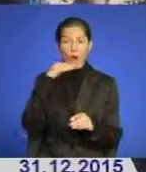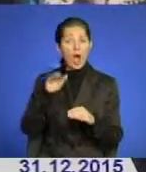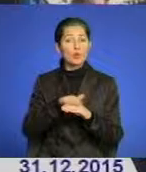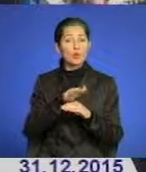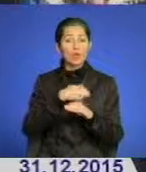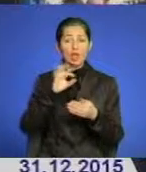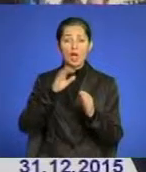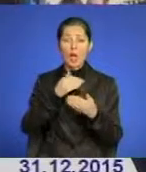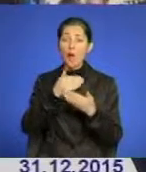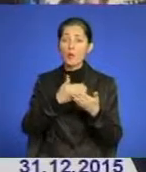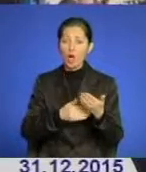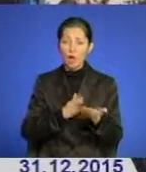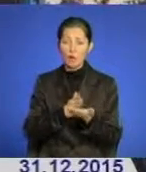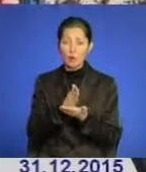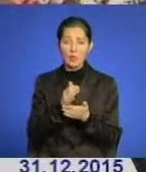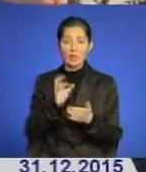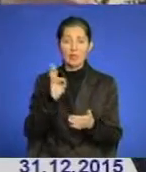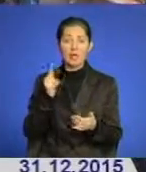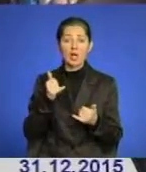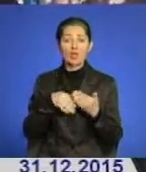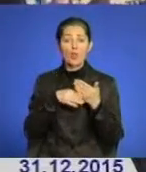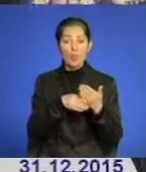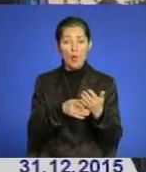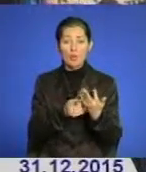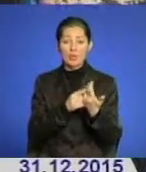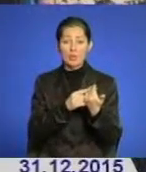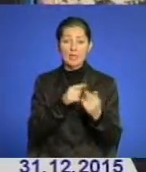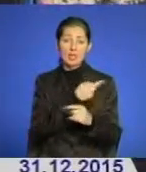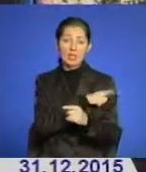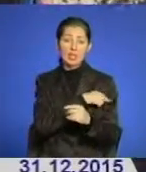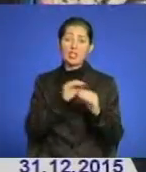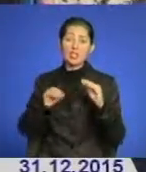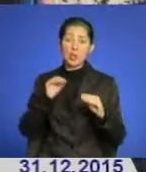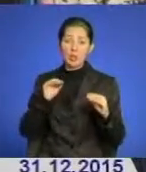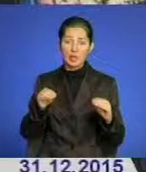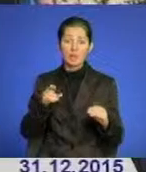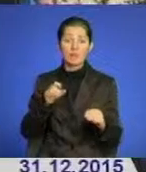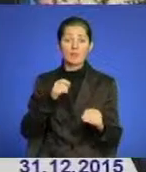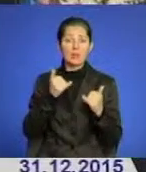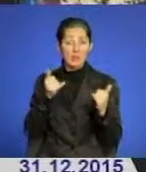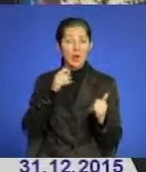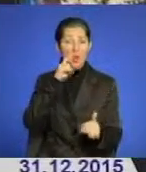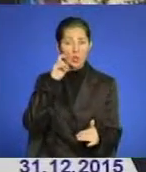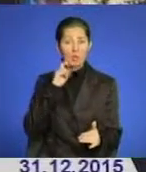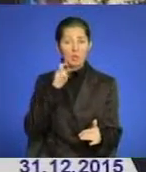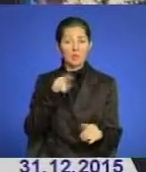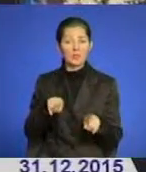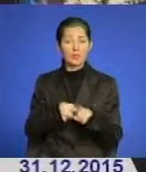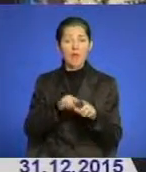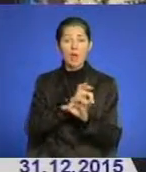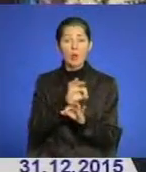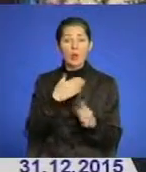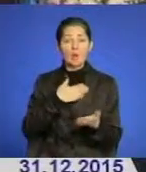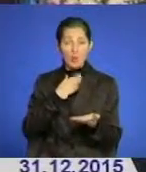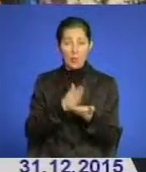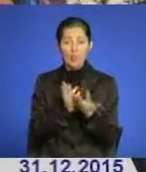програм, спрямованих на допомогу, в тому числі медичним обладнанням Україні. Таких проєктів ми